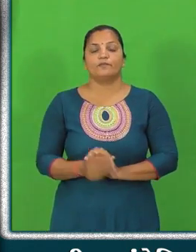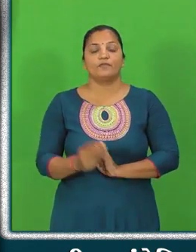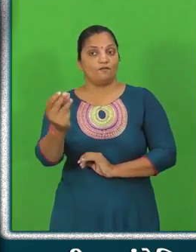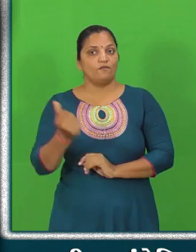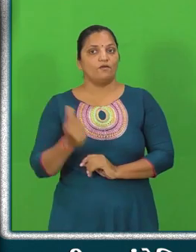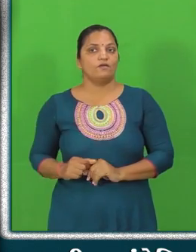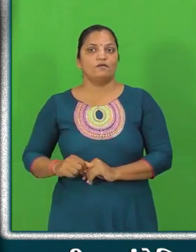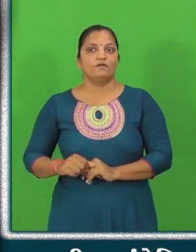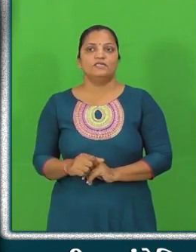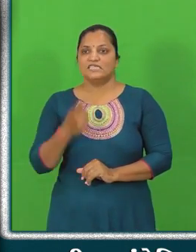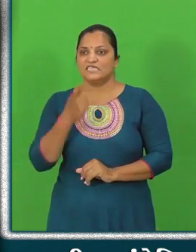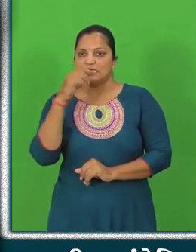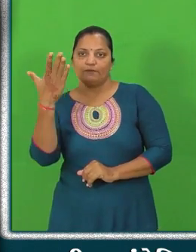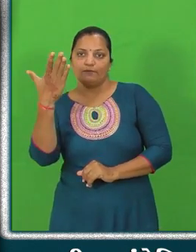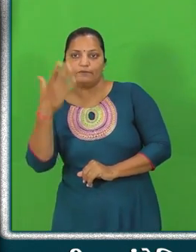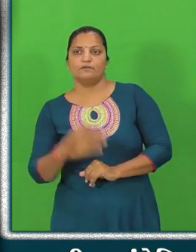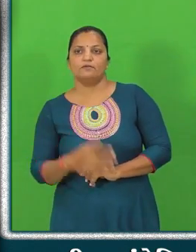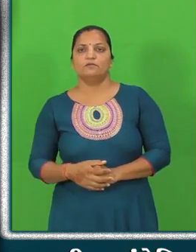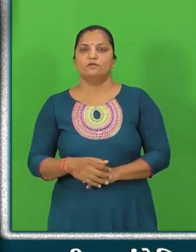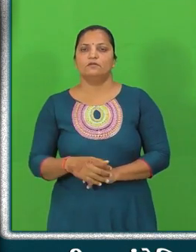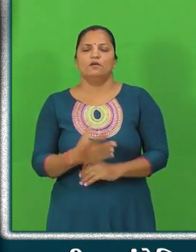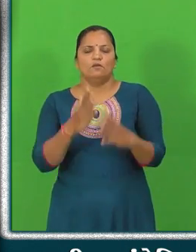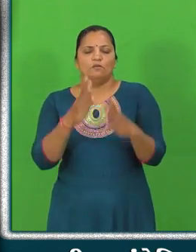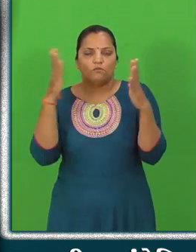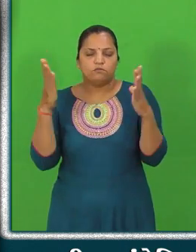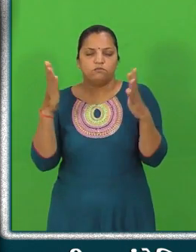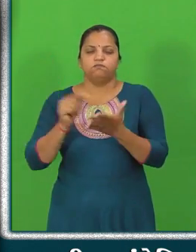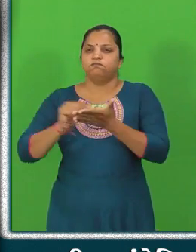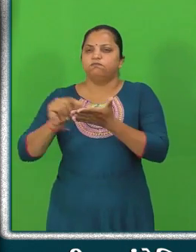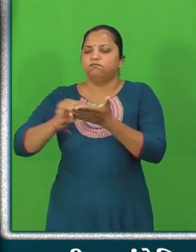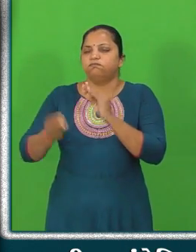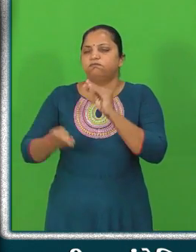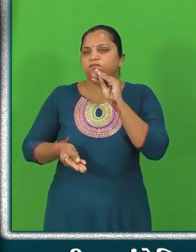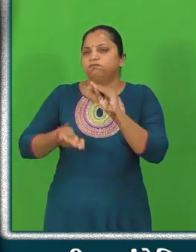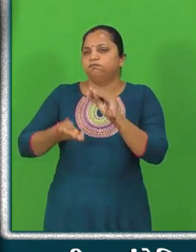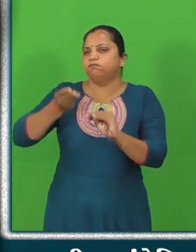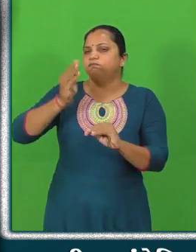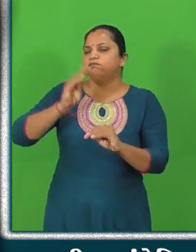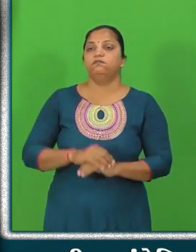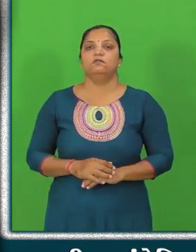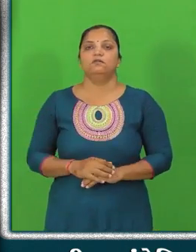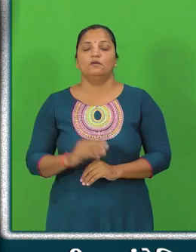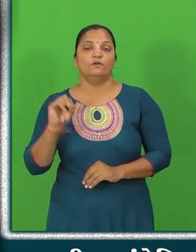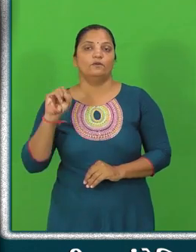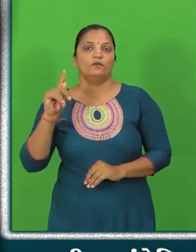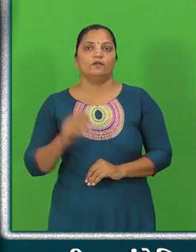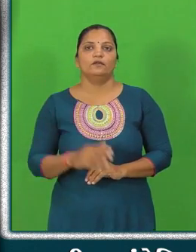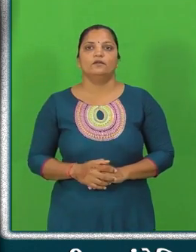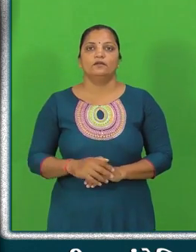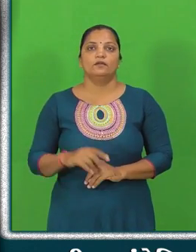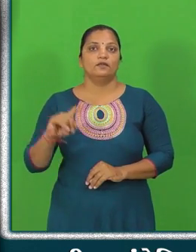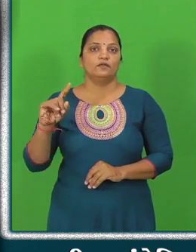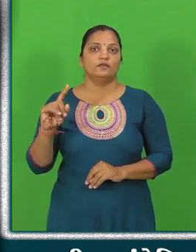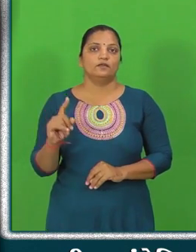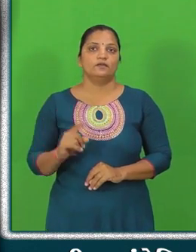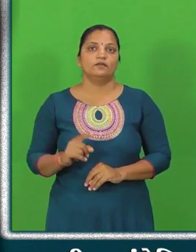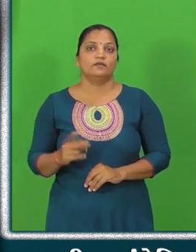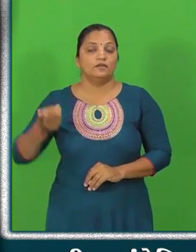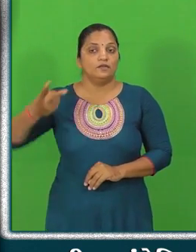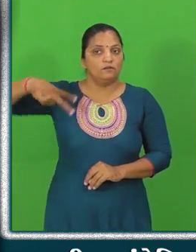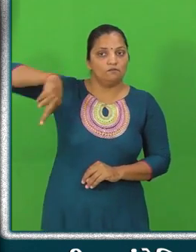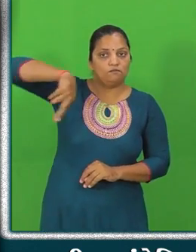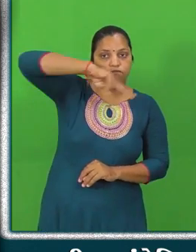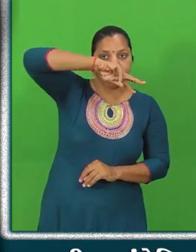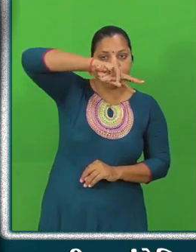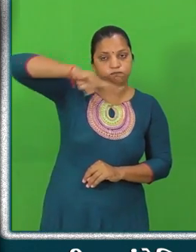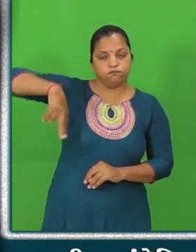ફટાફટ, અરીસાના ધ્રુવ પર ઘણા બધા મિત્રોએ લાંબુ લાંબુ વર્ણન કર્યું છે. ઓકે, એ જ ખૂણે પાછું વળે